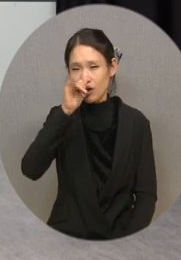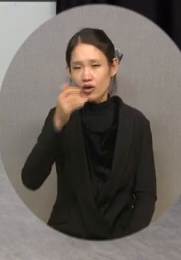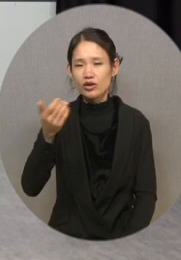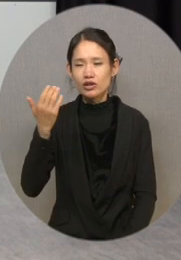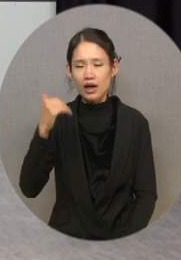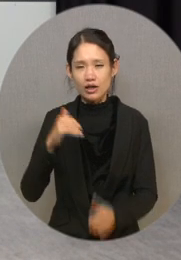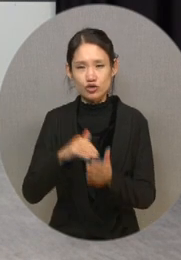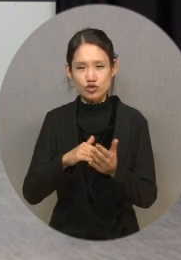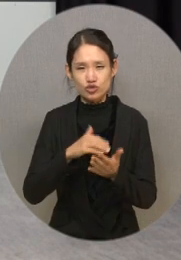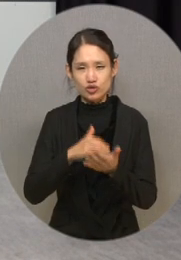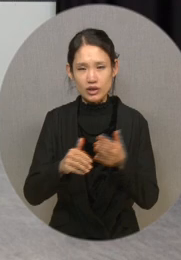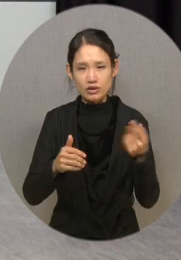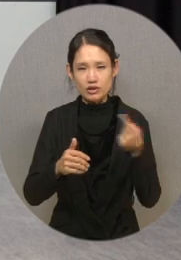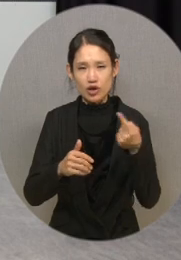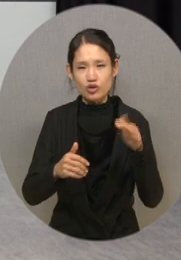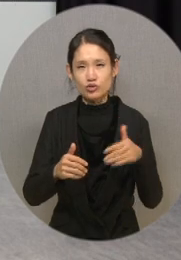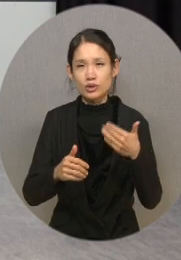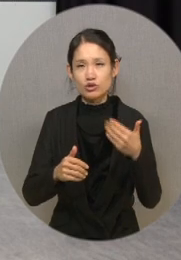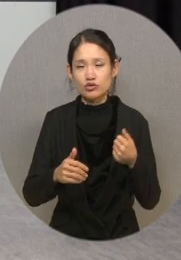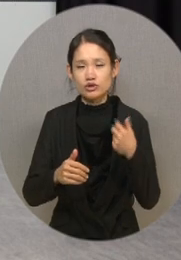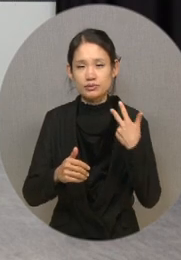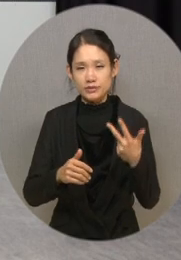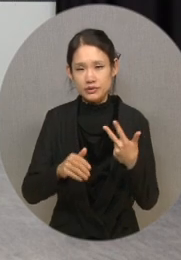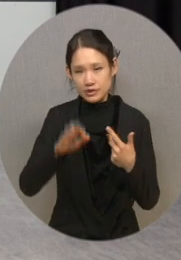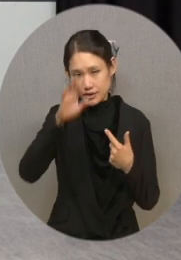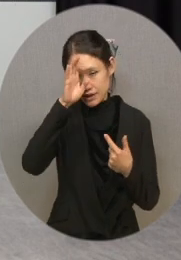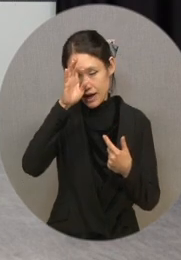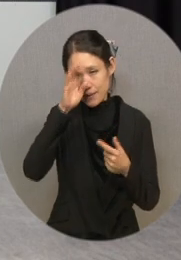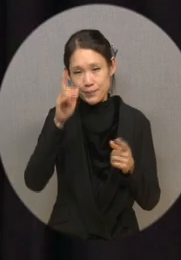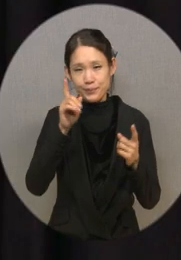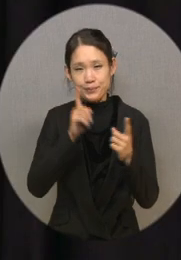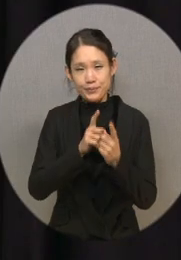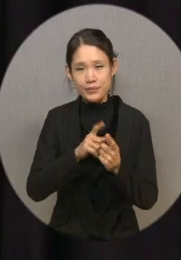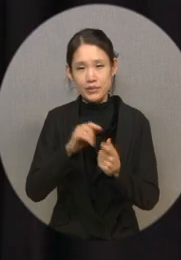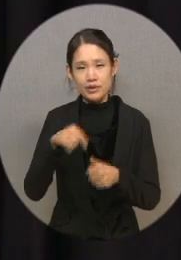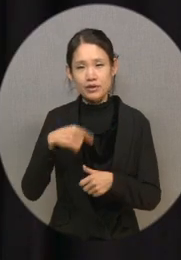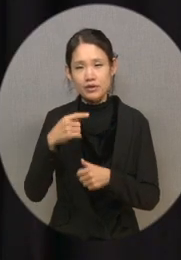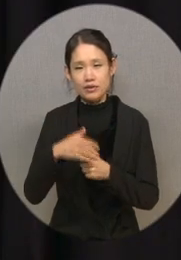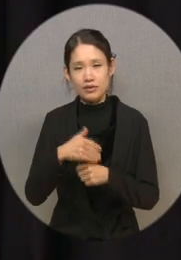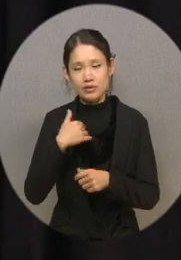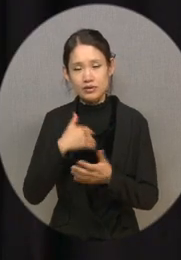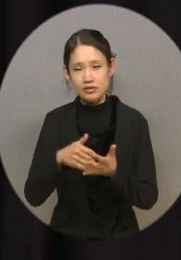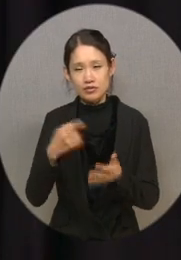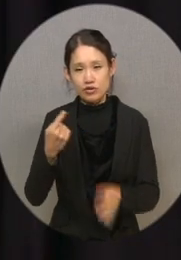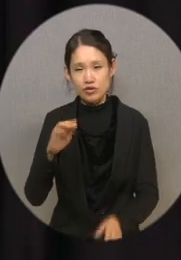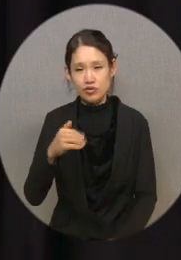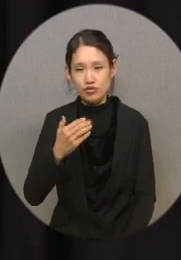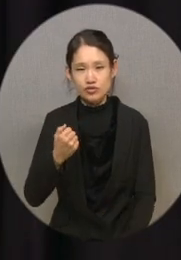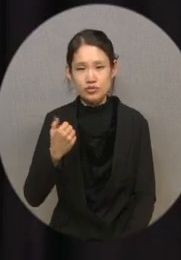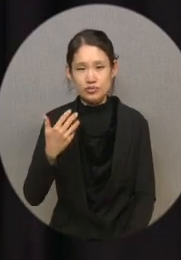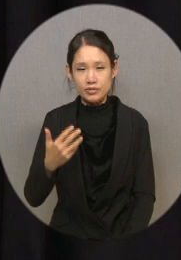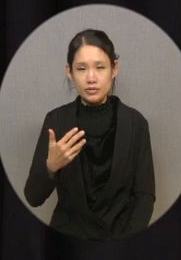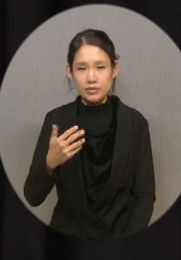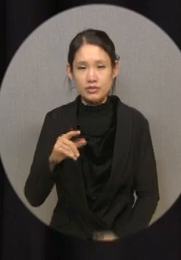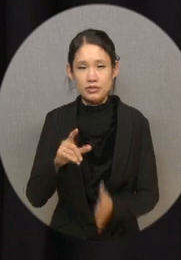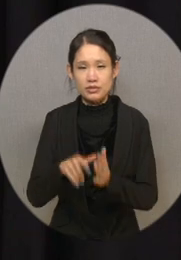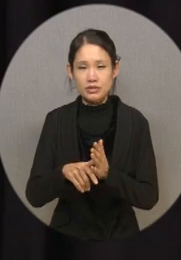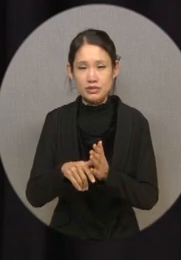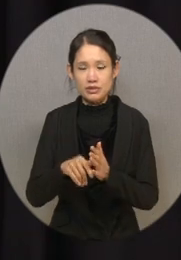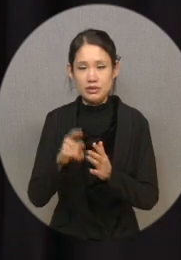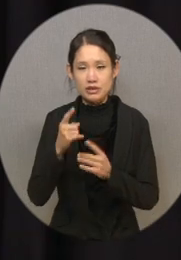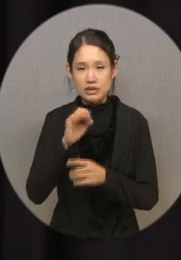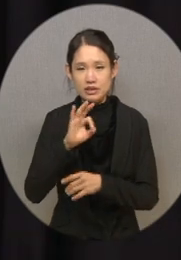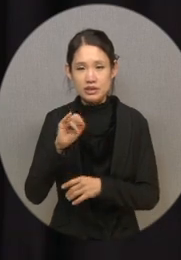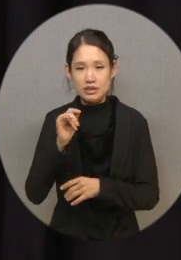그 1997년에 그렇습니다. IMF가 왔고요. 예, 예. 그다음에 제가 1998년도에 그때 이대